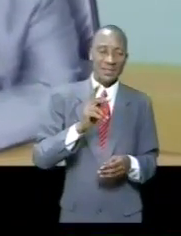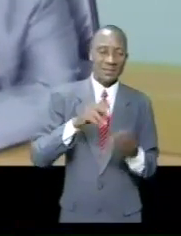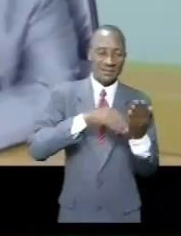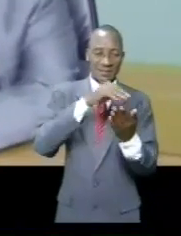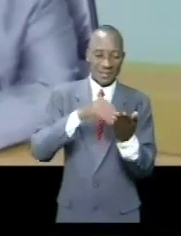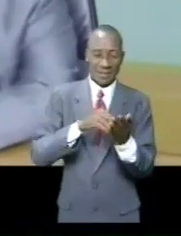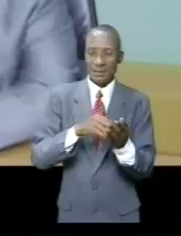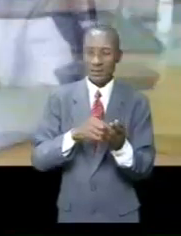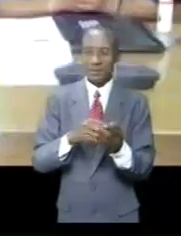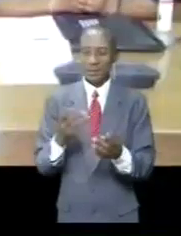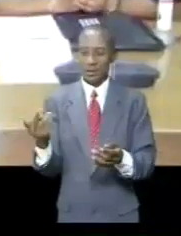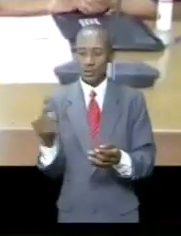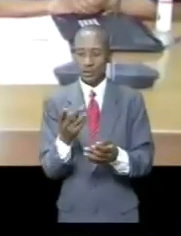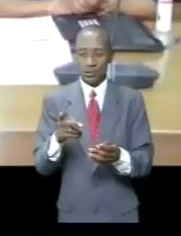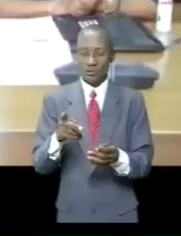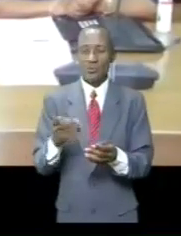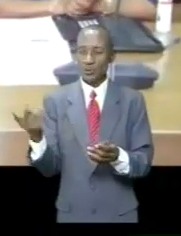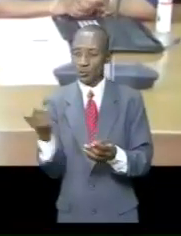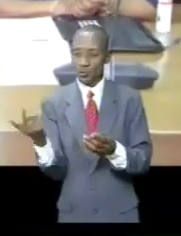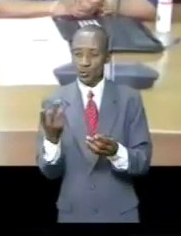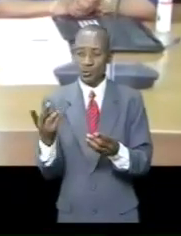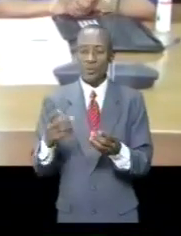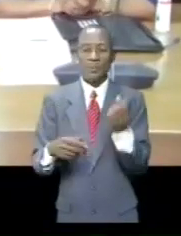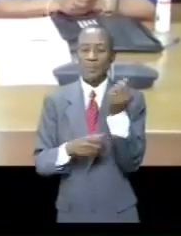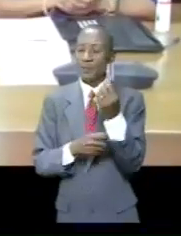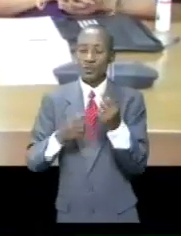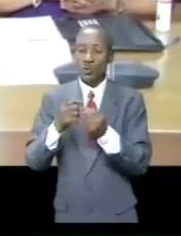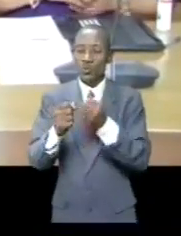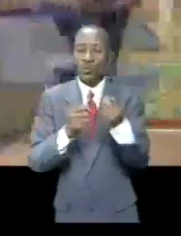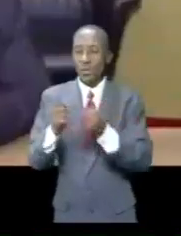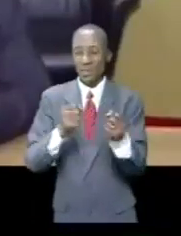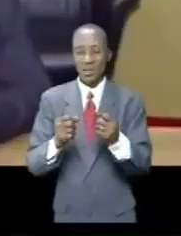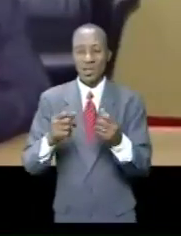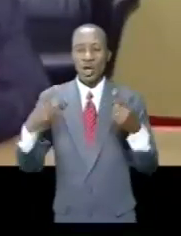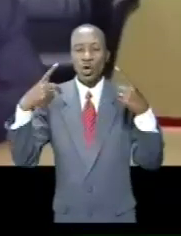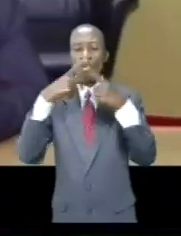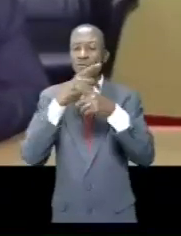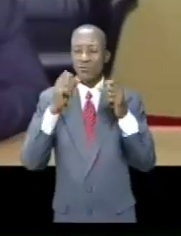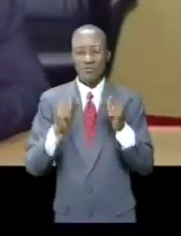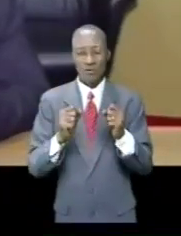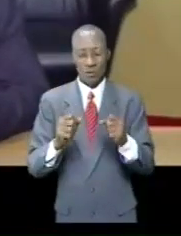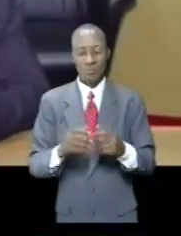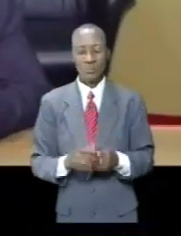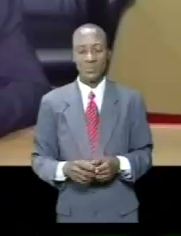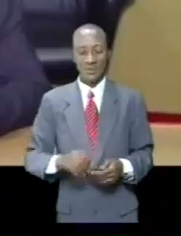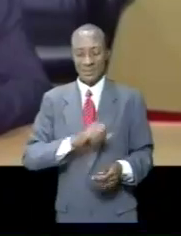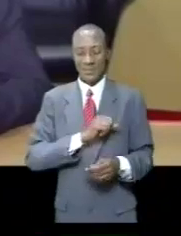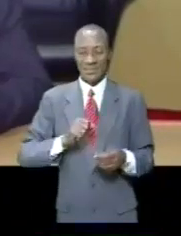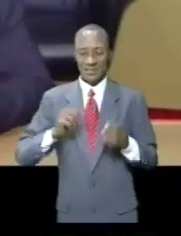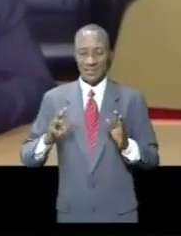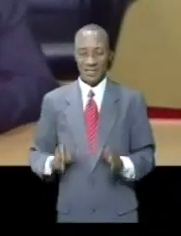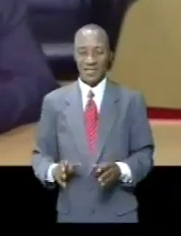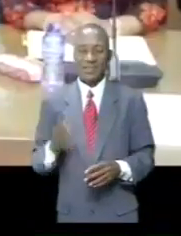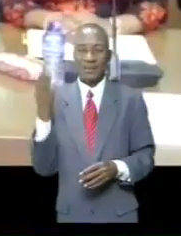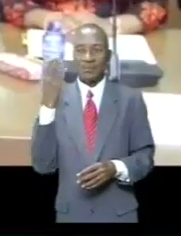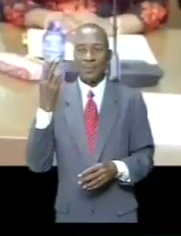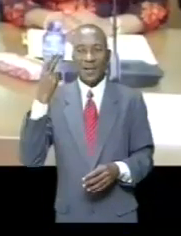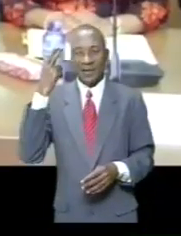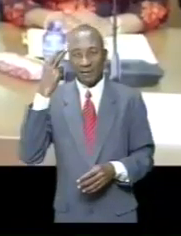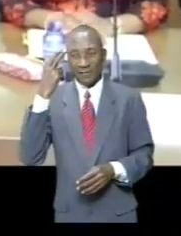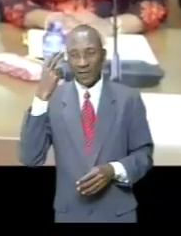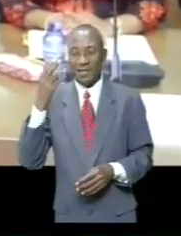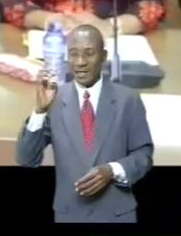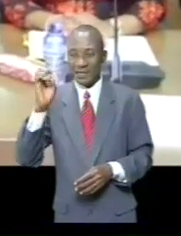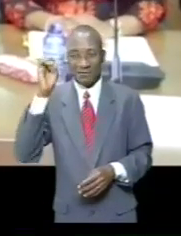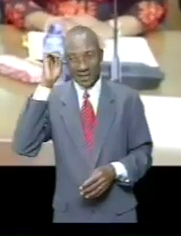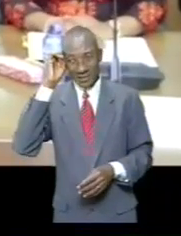l'insécurité longtemps décriée par leurs électeurs. Conduit par le sénateur Évariste Boshab, le caucus des parlementaires du